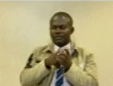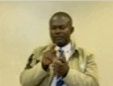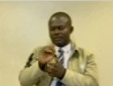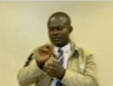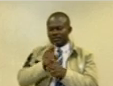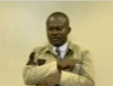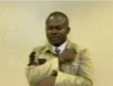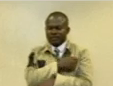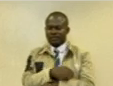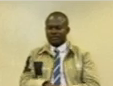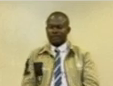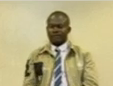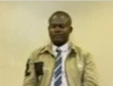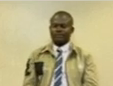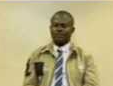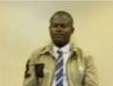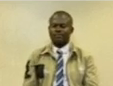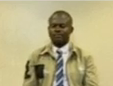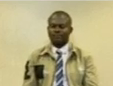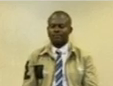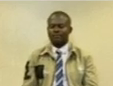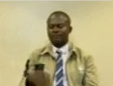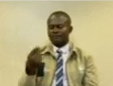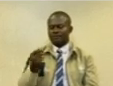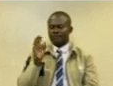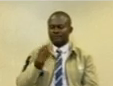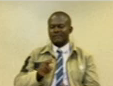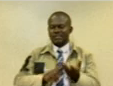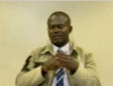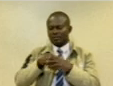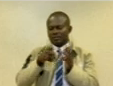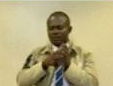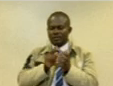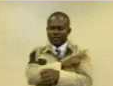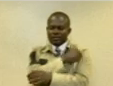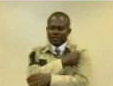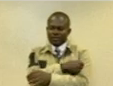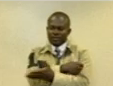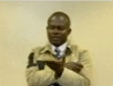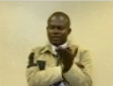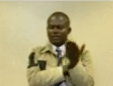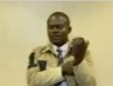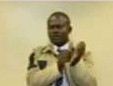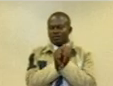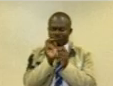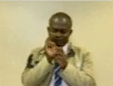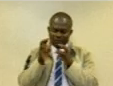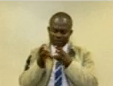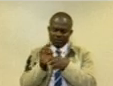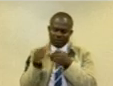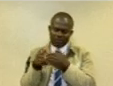amavuriro amafaranga aza koreshwa mu kwishyura amavuriro no kureba